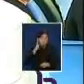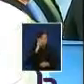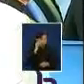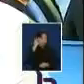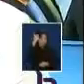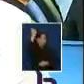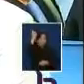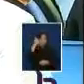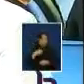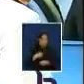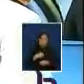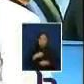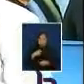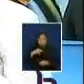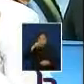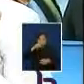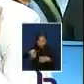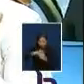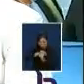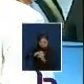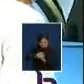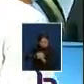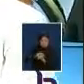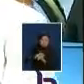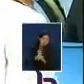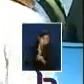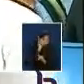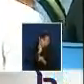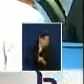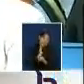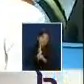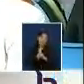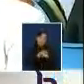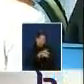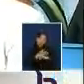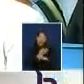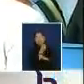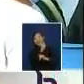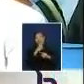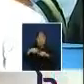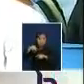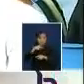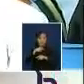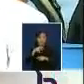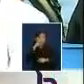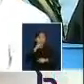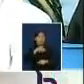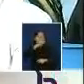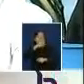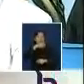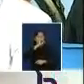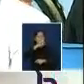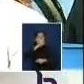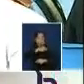คะเช็ดให้แรงนิดนึงตรงเส้นเลือดใหญ่ผ่านนะคะแถวคอแถวรักแร้แล้วก็กินน้ำเยอะๆนะคะดูอาการนั้นก็จะช่วยได้มากแล้วนะคะ